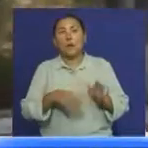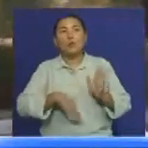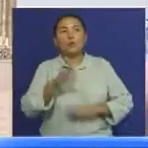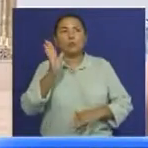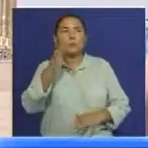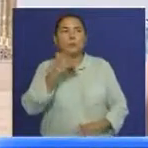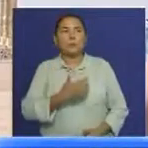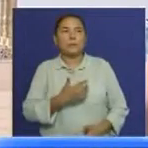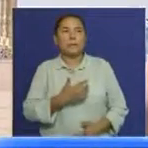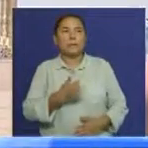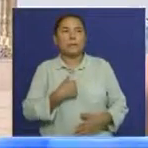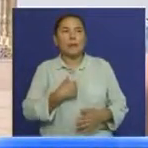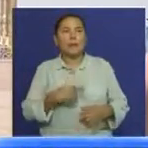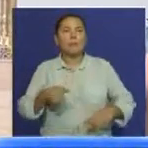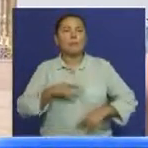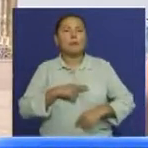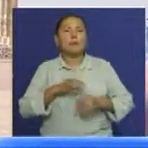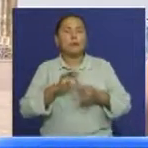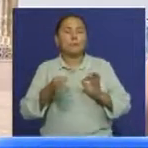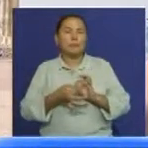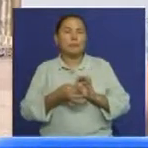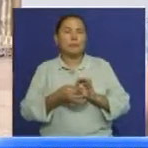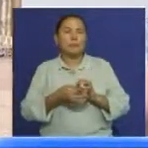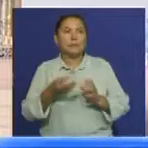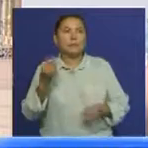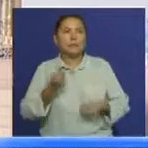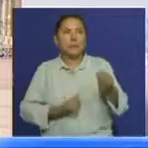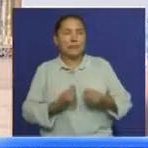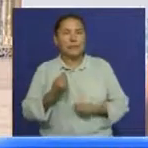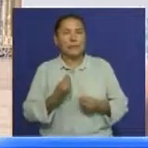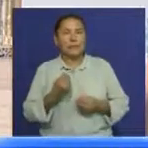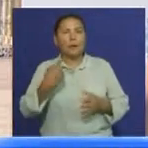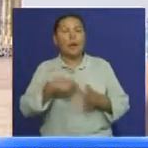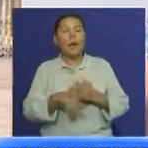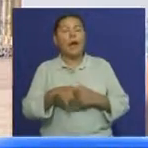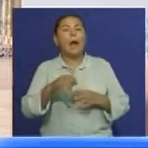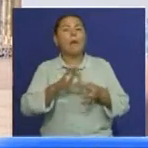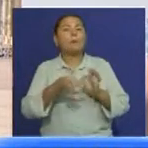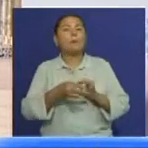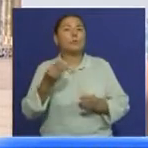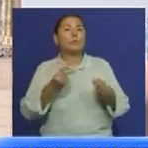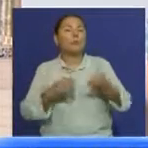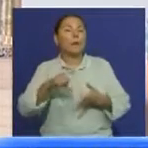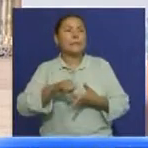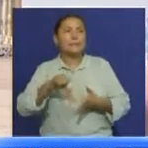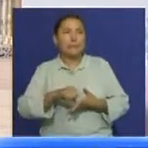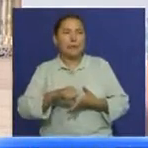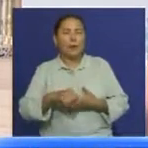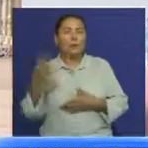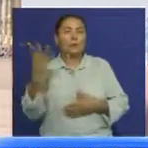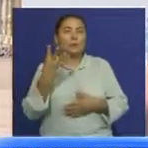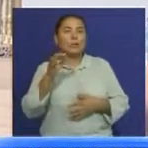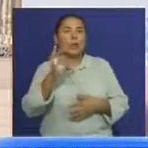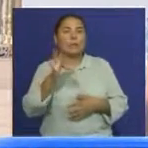болды. Добрался на олимпийские молодежные игры. Жасөспірімдер арасындағы олимпиада ойындарына қатысуға жолдама алдым. 4-ші